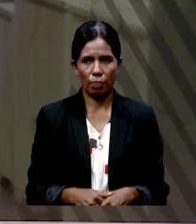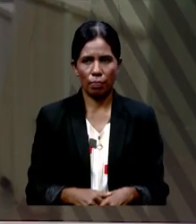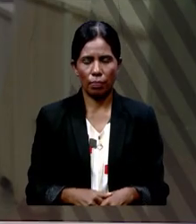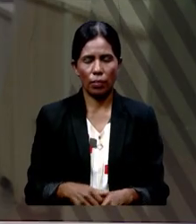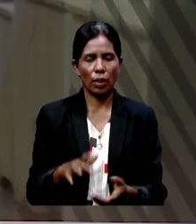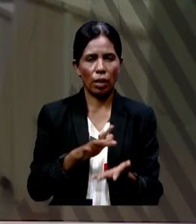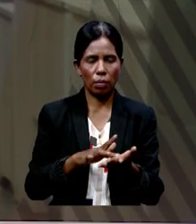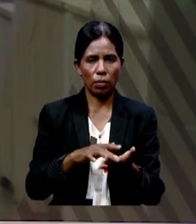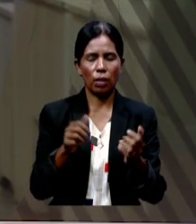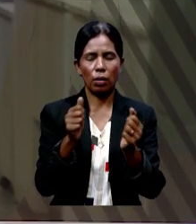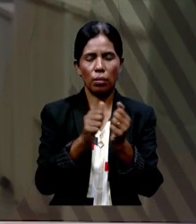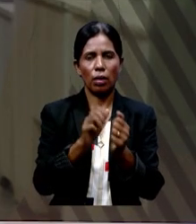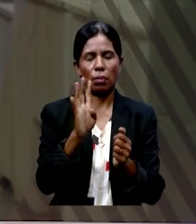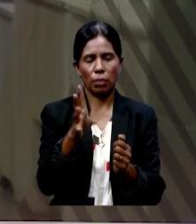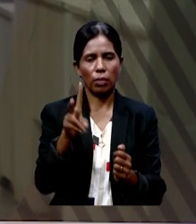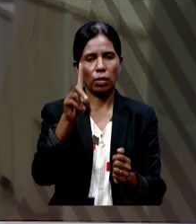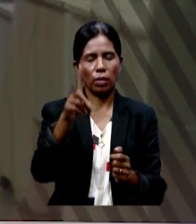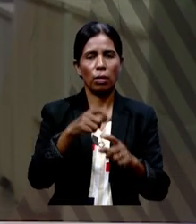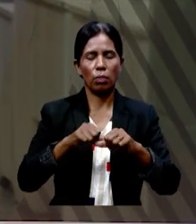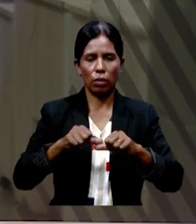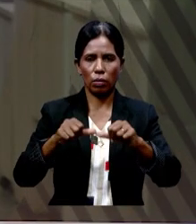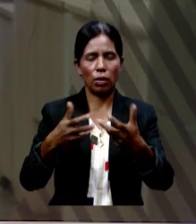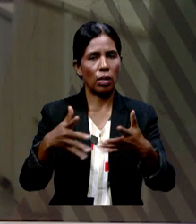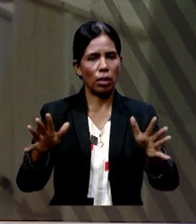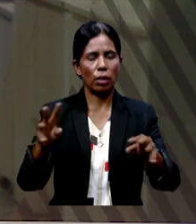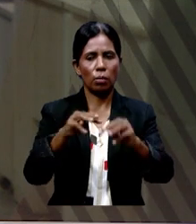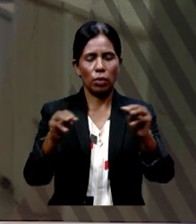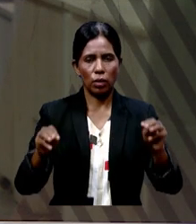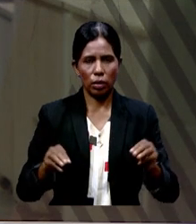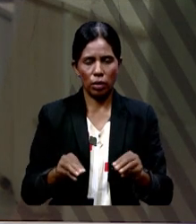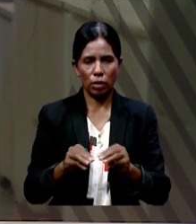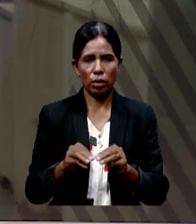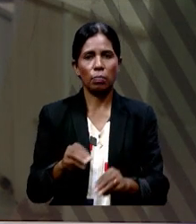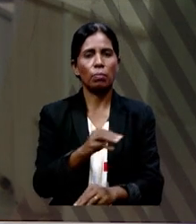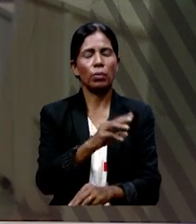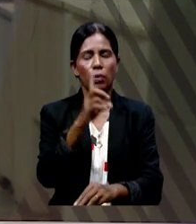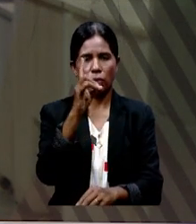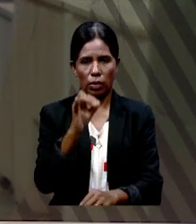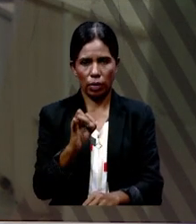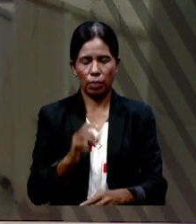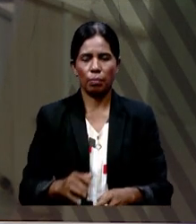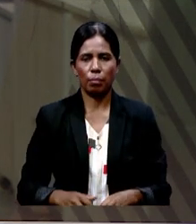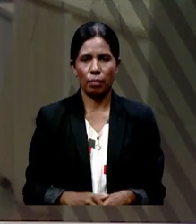Ai moruk ai tem hatu resenida kontinua mamu ki fasilia di saúde munisípiu dili.